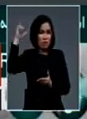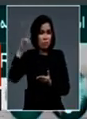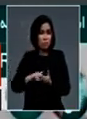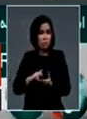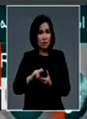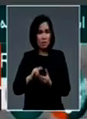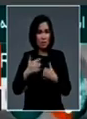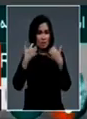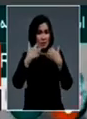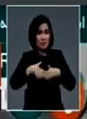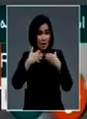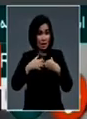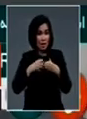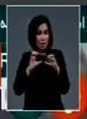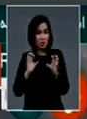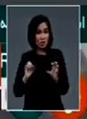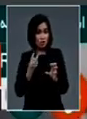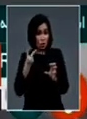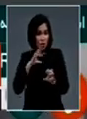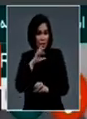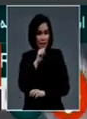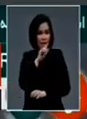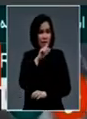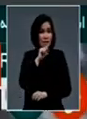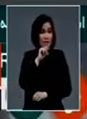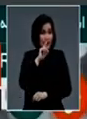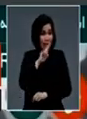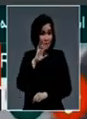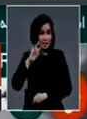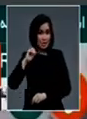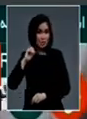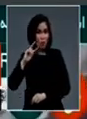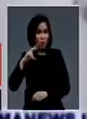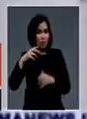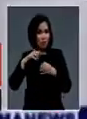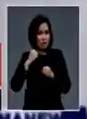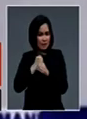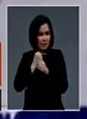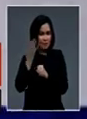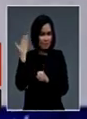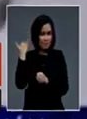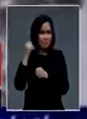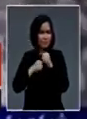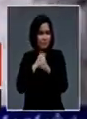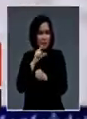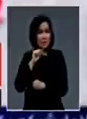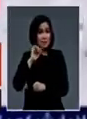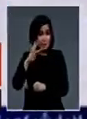เครื่องยนต์นะคะเป็น ATR-72 ถูกสร้างขึ้นตั้งแต่เมื่อ24ปีที่แล้วจากข้อมูลของเว็บไ